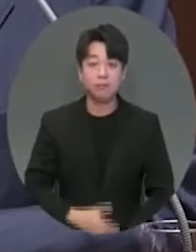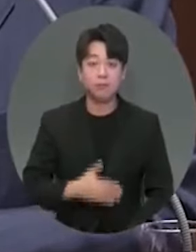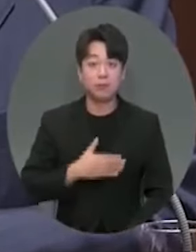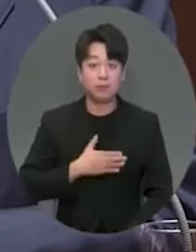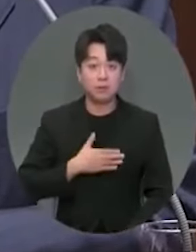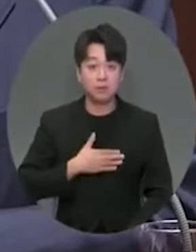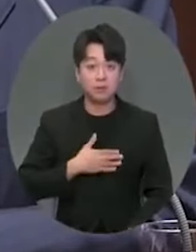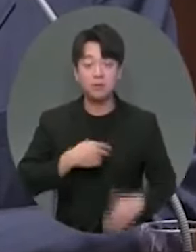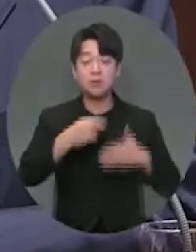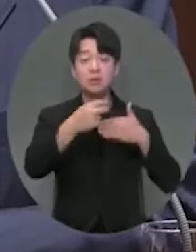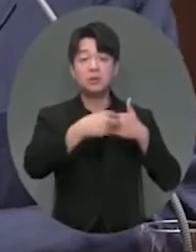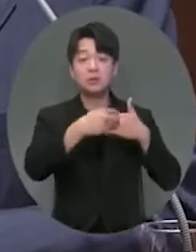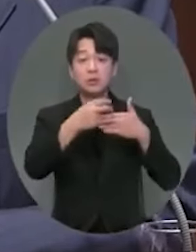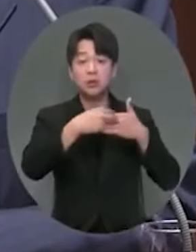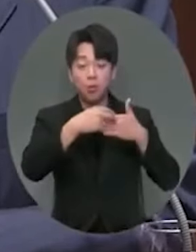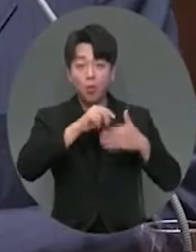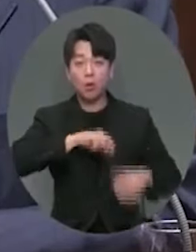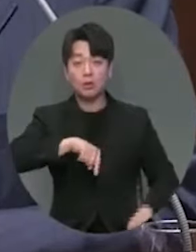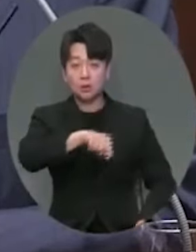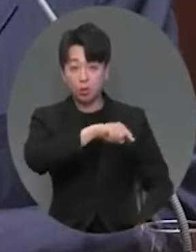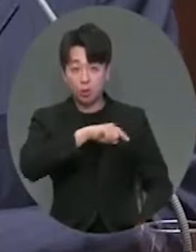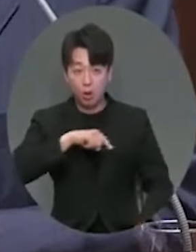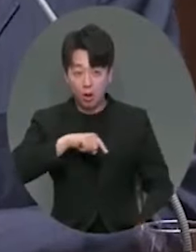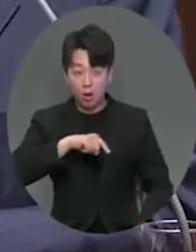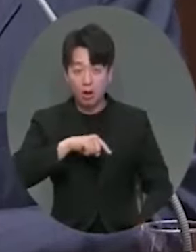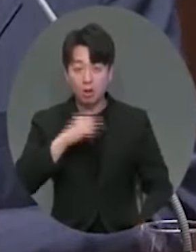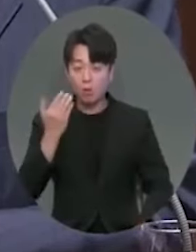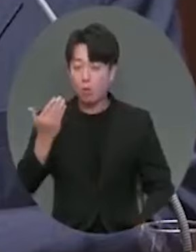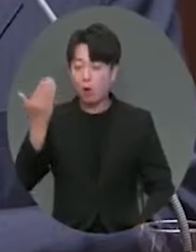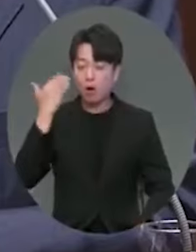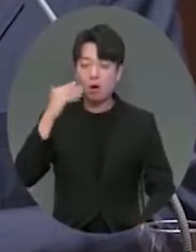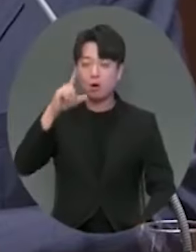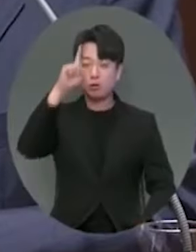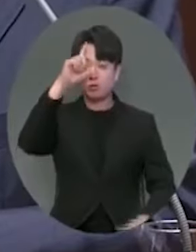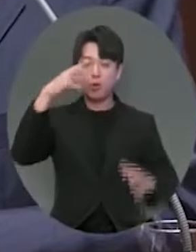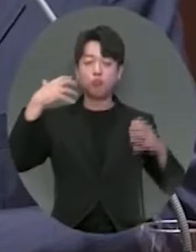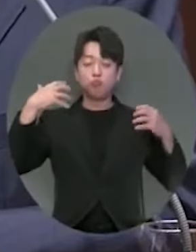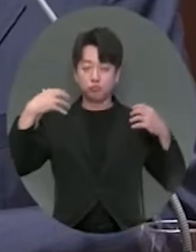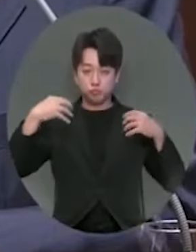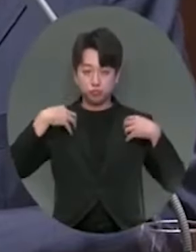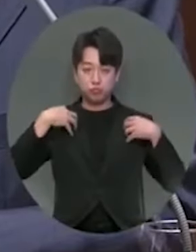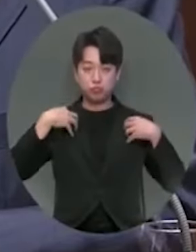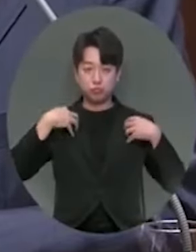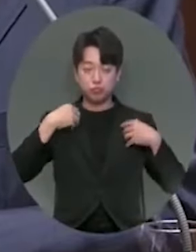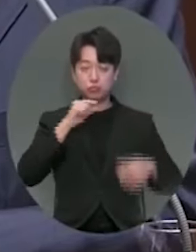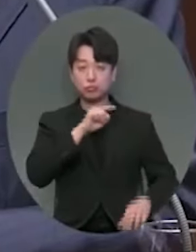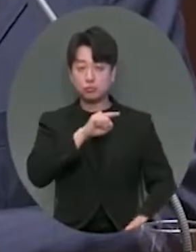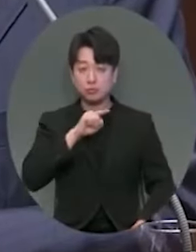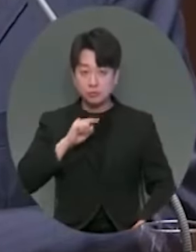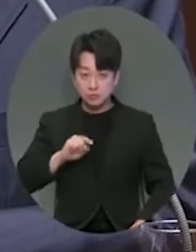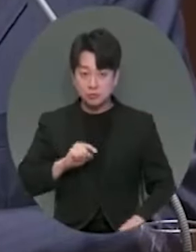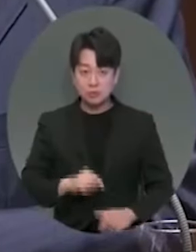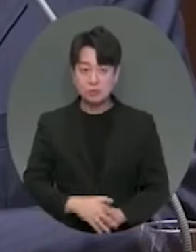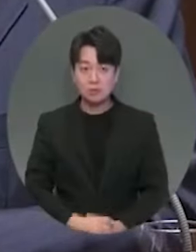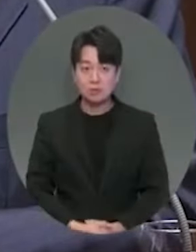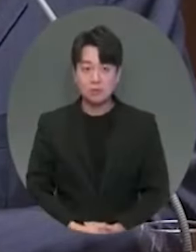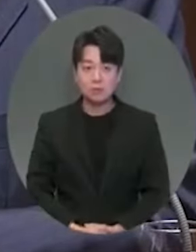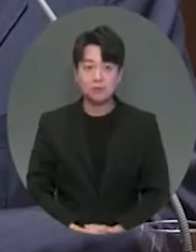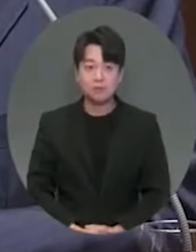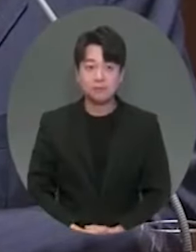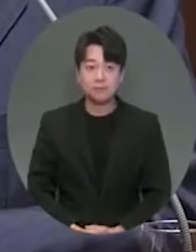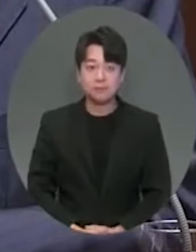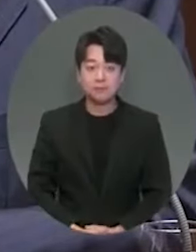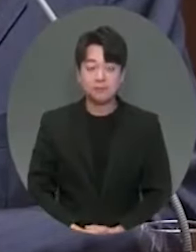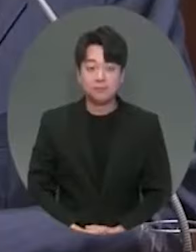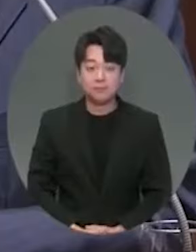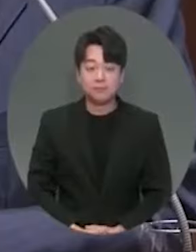의료계와 또 과거의 정부들, 왜냐하면 힘들고 어렵기 때문에